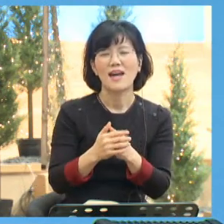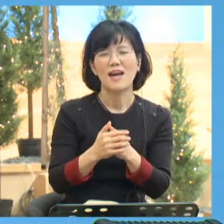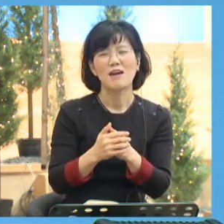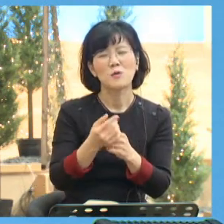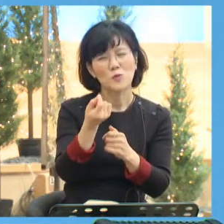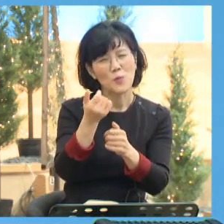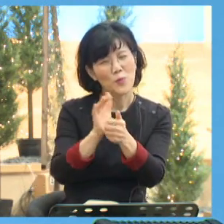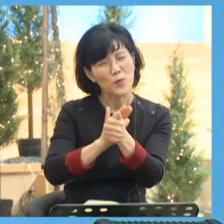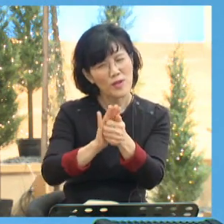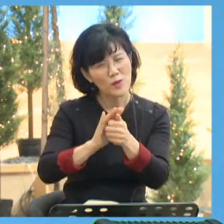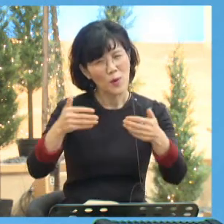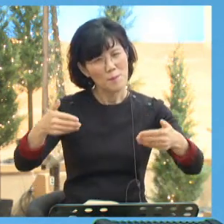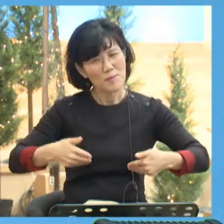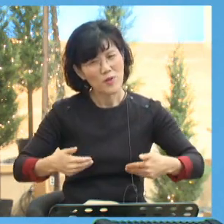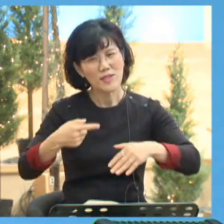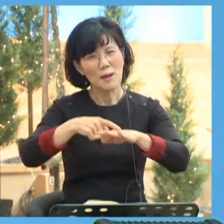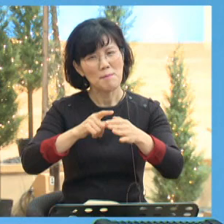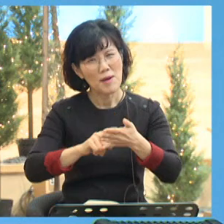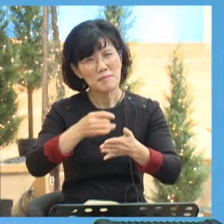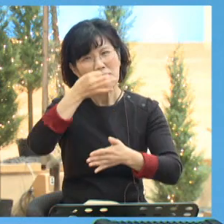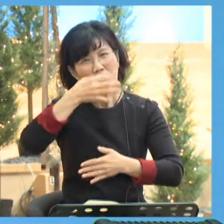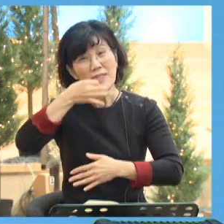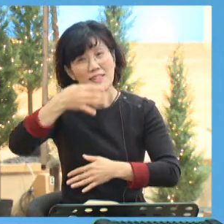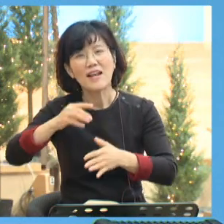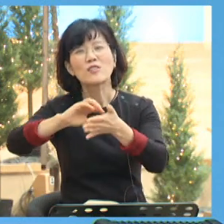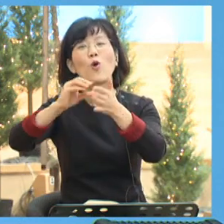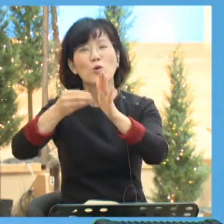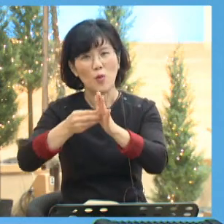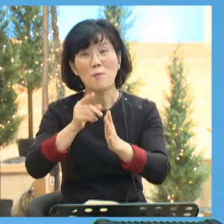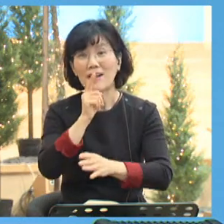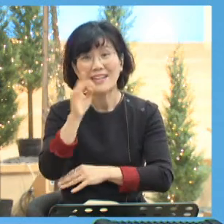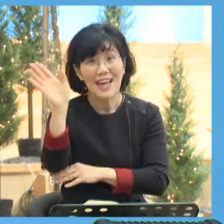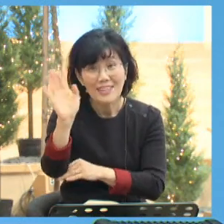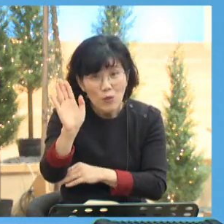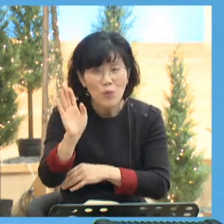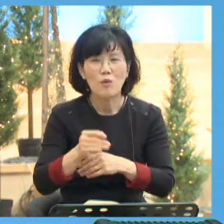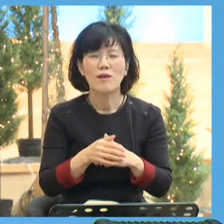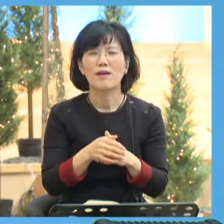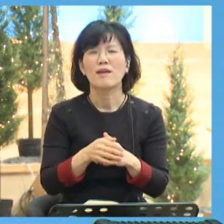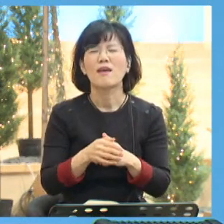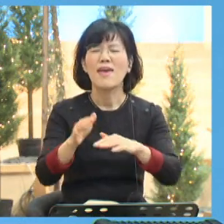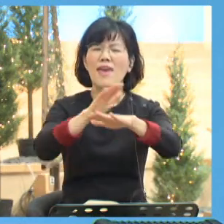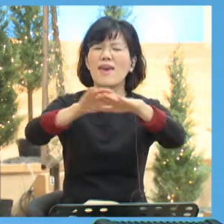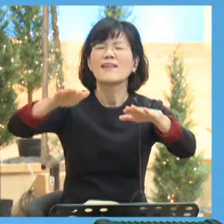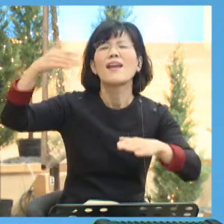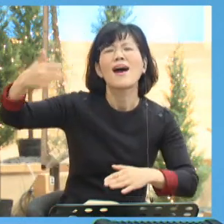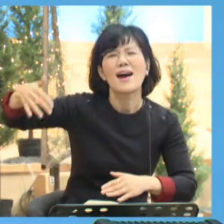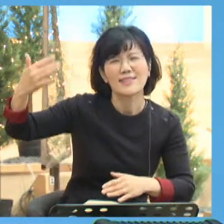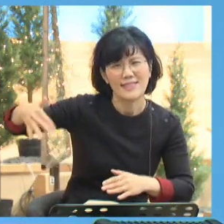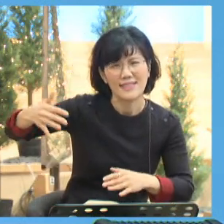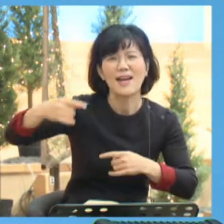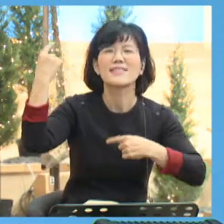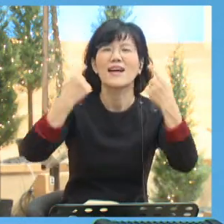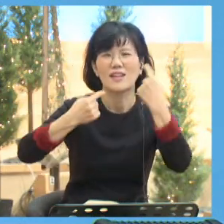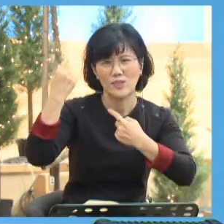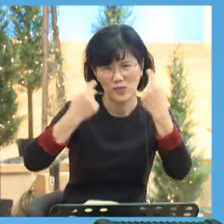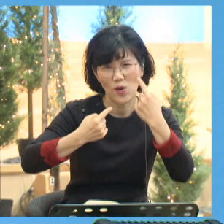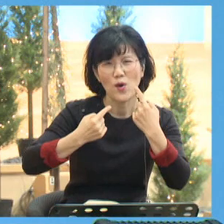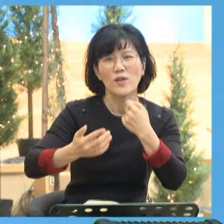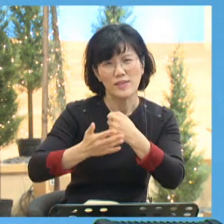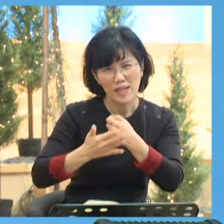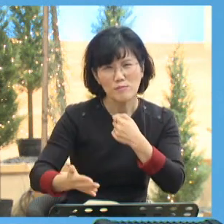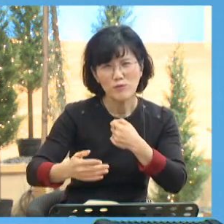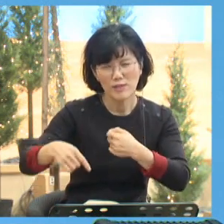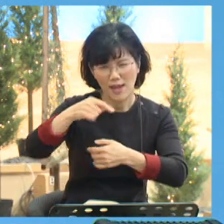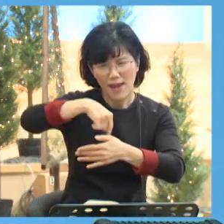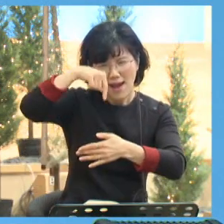위로가 좀 필요하다 마음이 어렵다 그 정도 수주를 얘기하는 게 아니라 해결되지 못한 상처 그래서 이 망